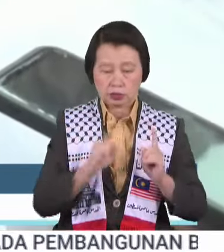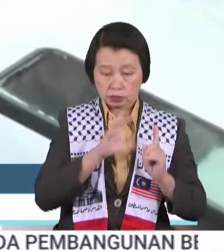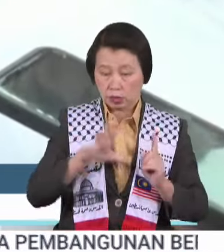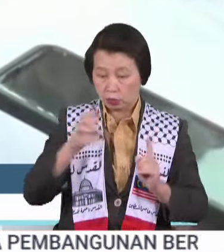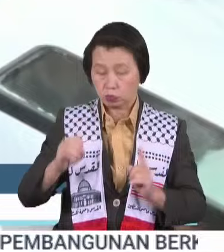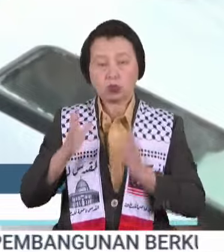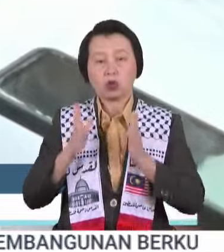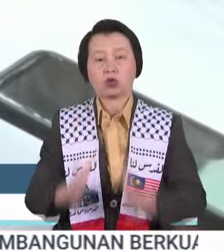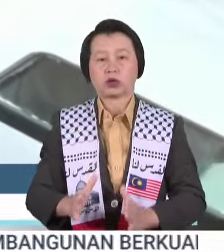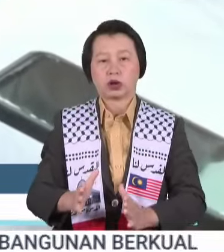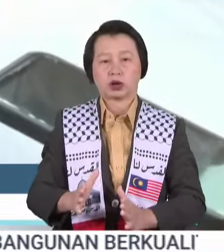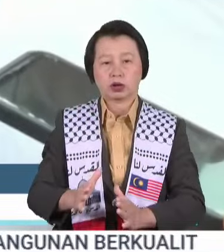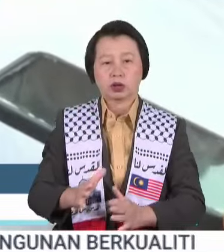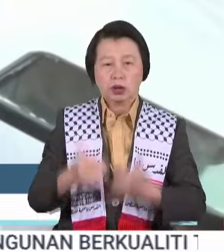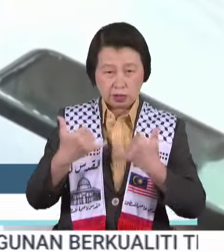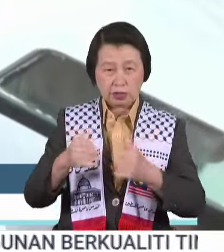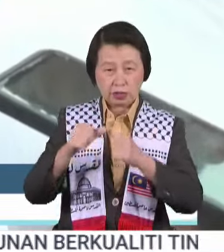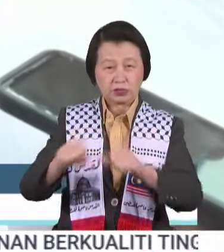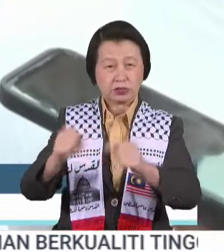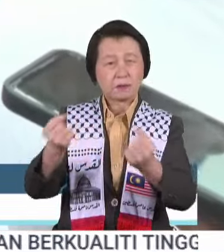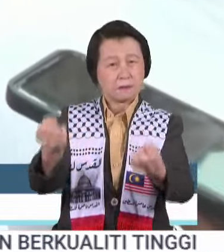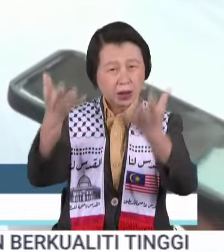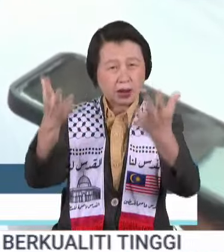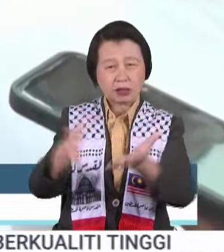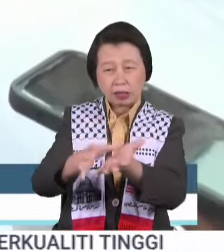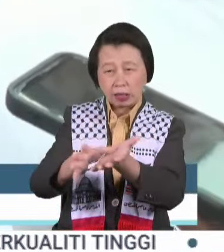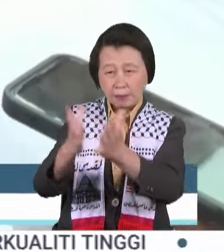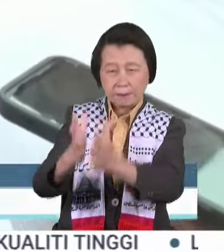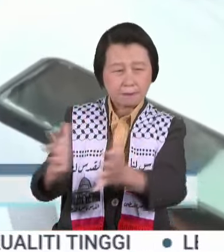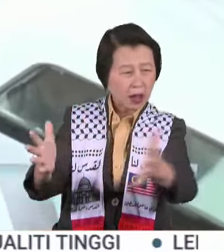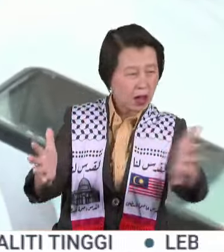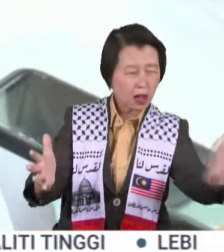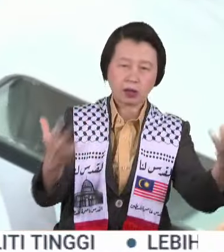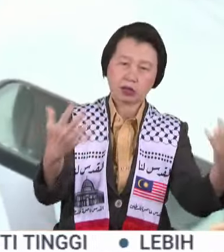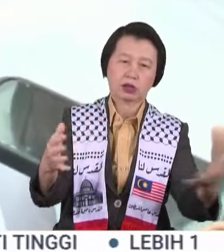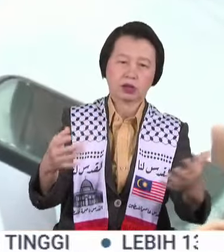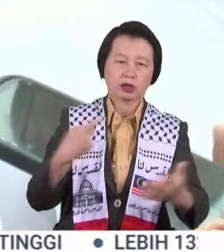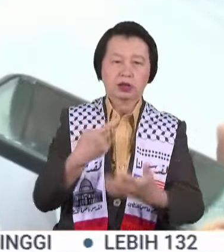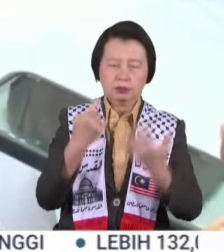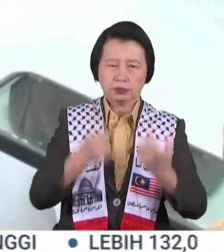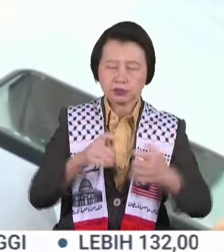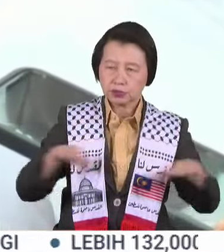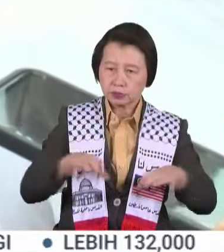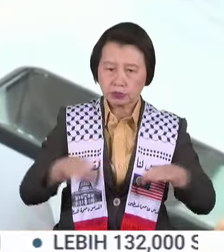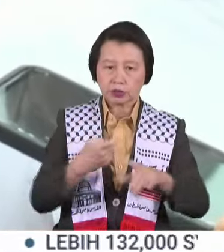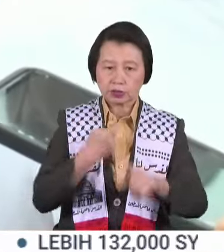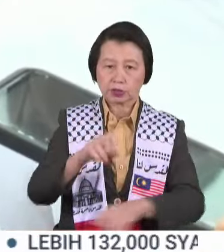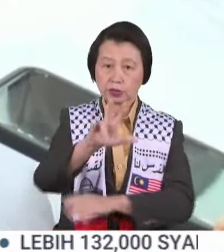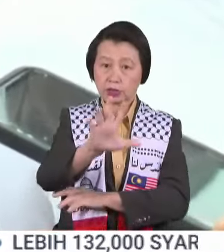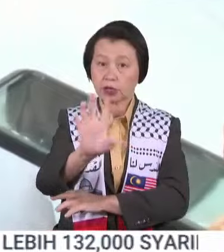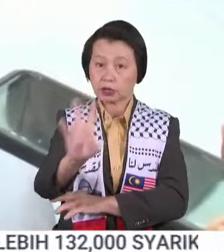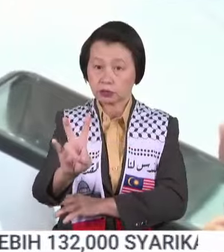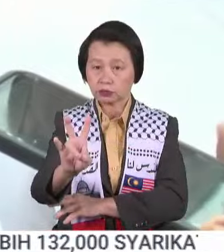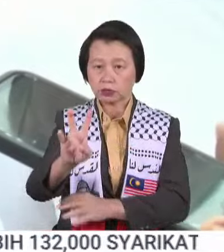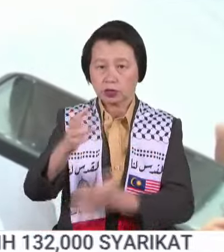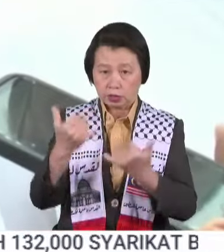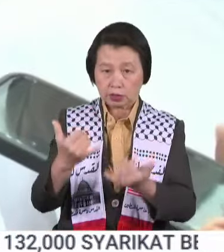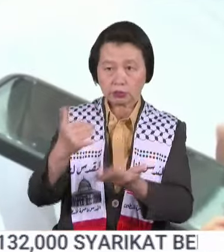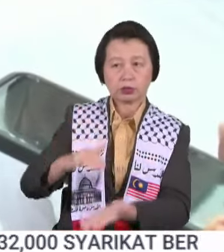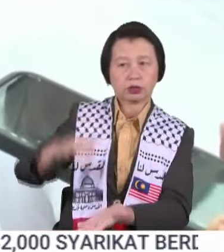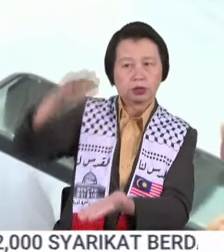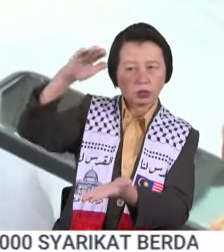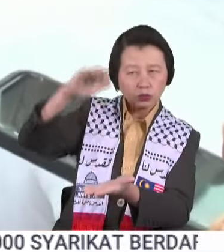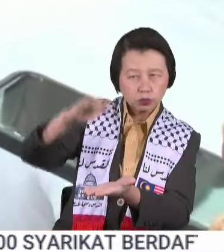So masih lagi banyak apa benda yang kita nak buat. Daripada 37 tu kita nak turunkan